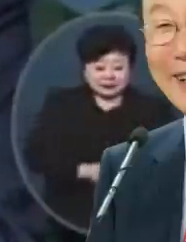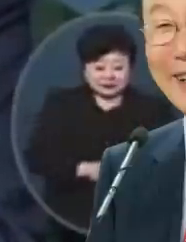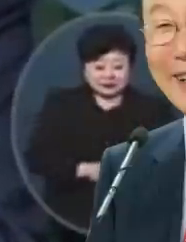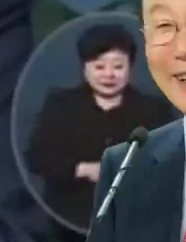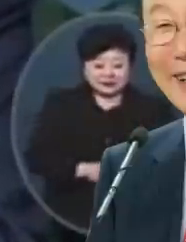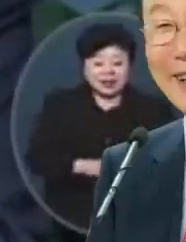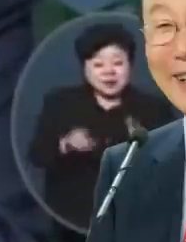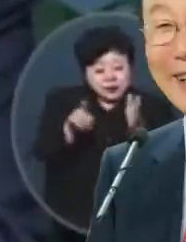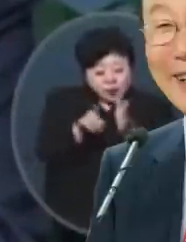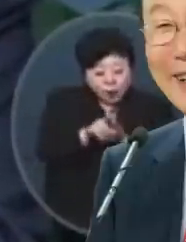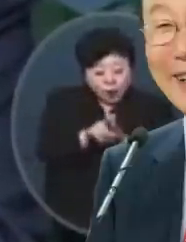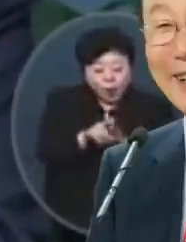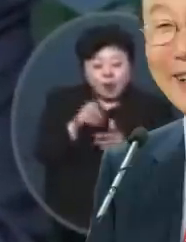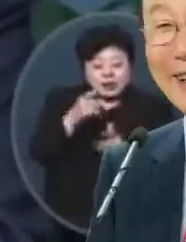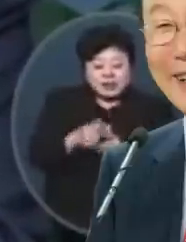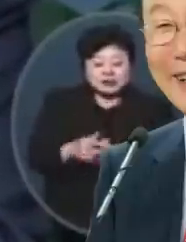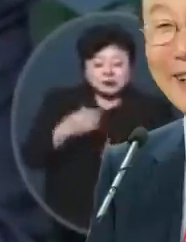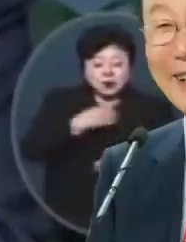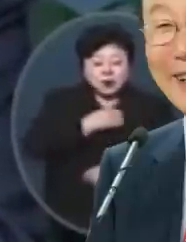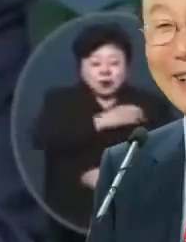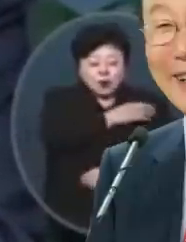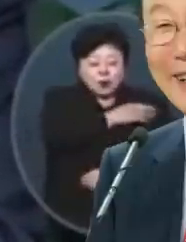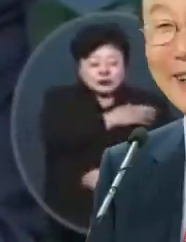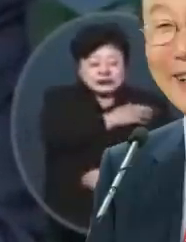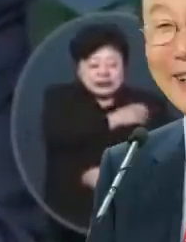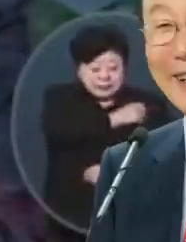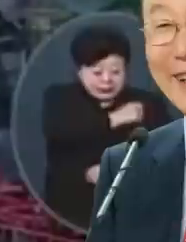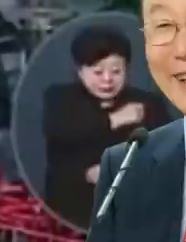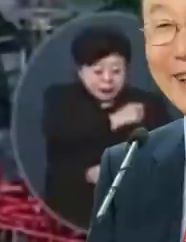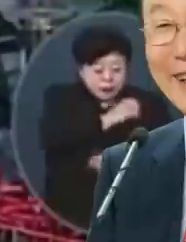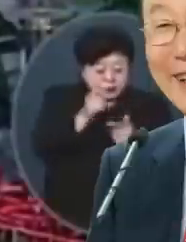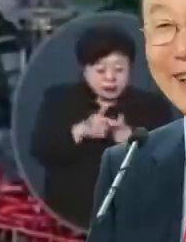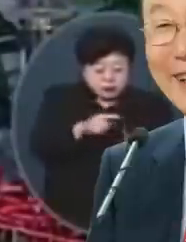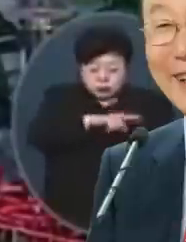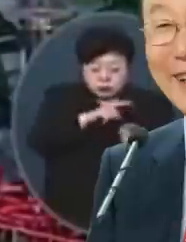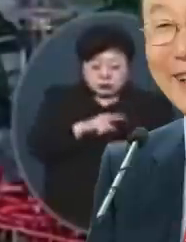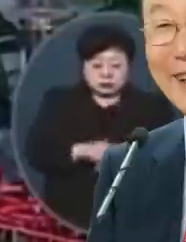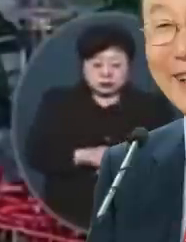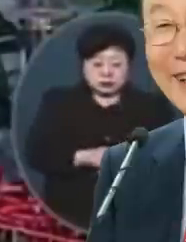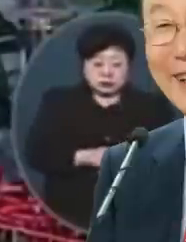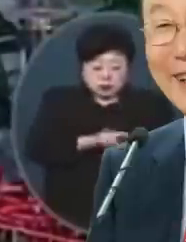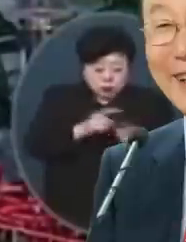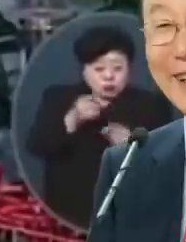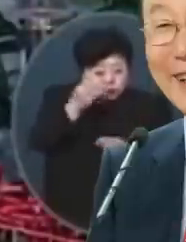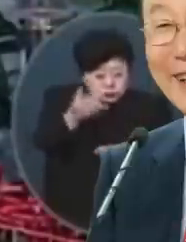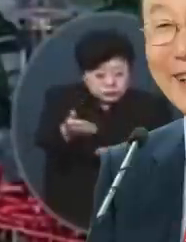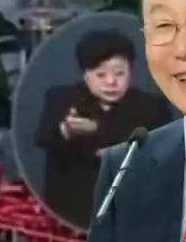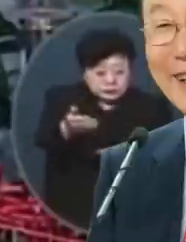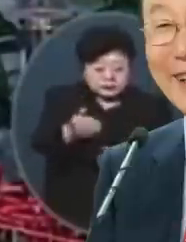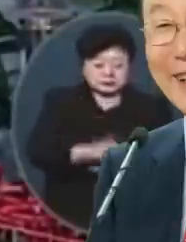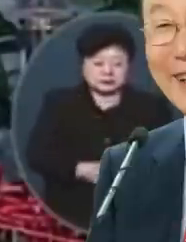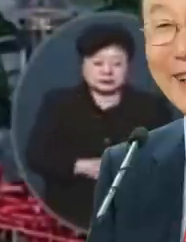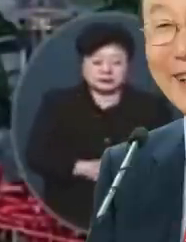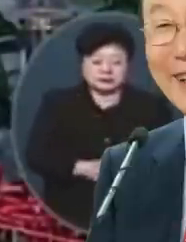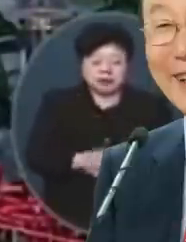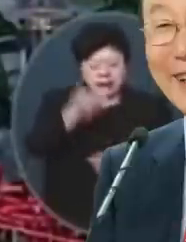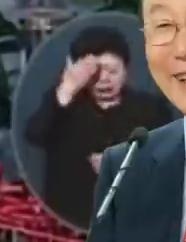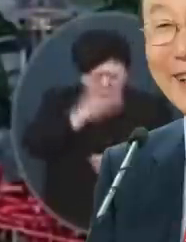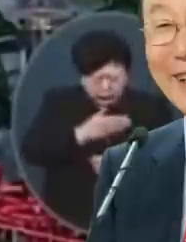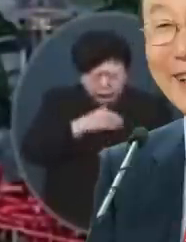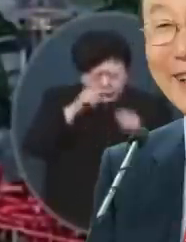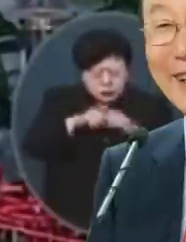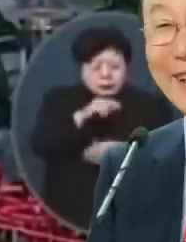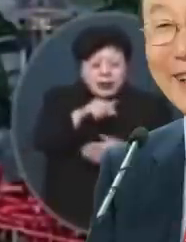그렇게 믿고서 예수님 옷자락에 손을 대는 사람만 다 나음을 입었다고 말한 것입니다. 어둡고 캄캄한 절망